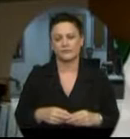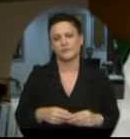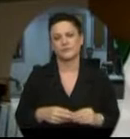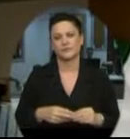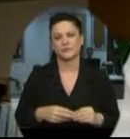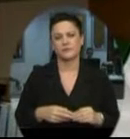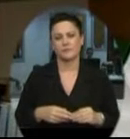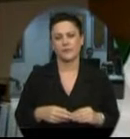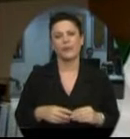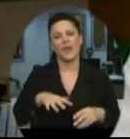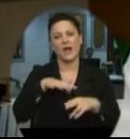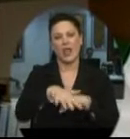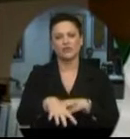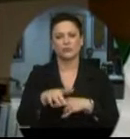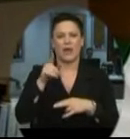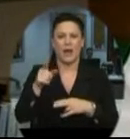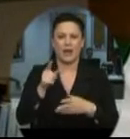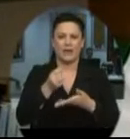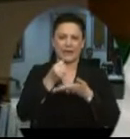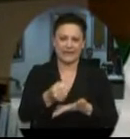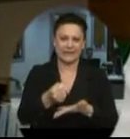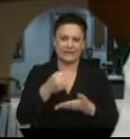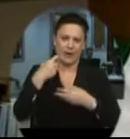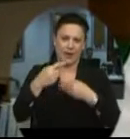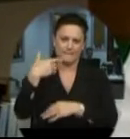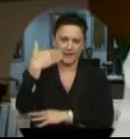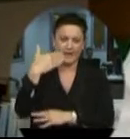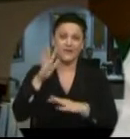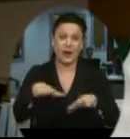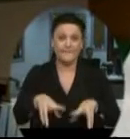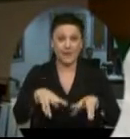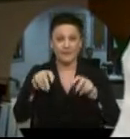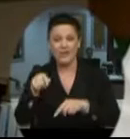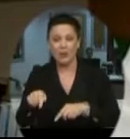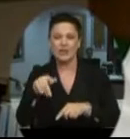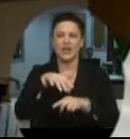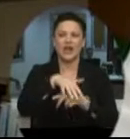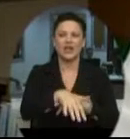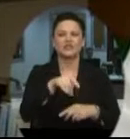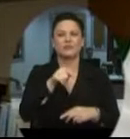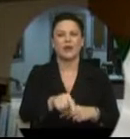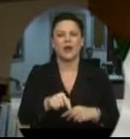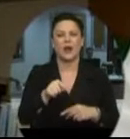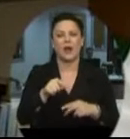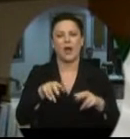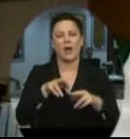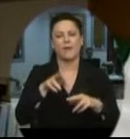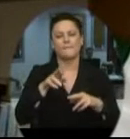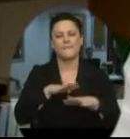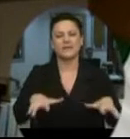לעצב, להשפיע על עיצוב תקציב המדינה, וגם באמצעות תקציב המדינה להשפיע על מצבה של הרשות השופטת. זאת